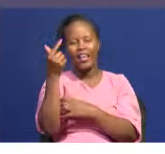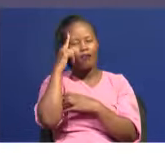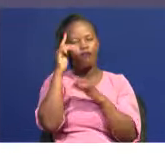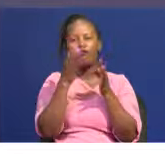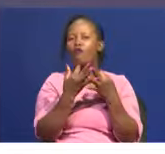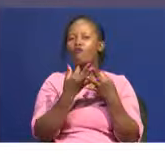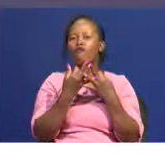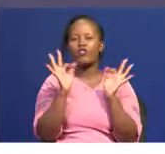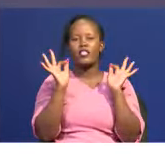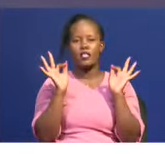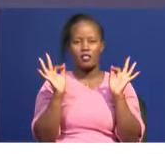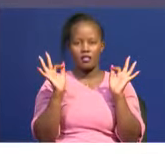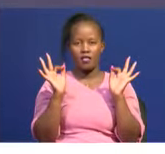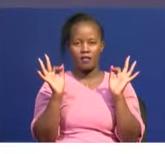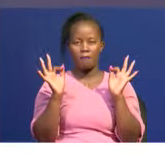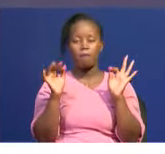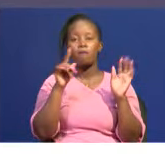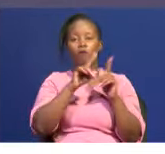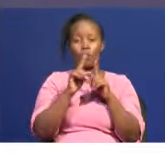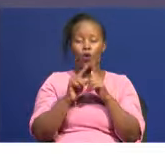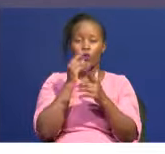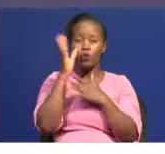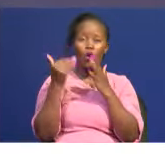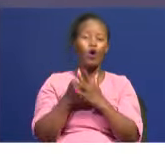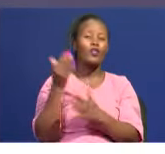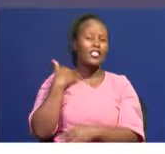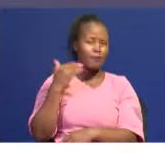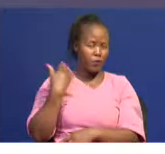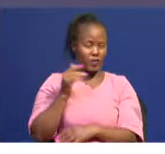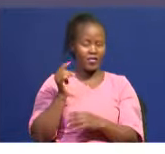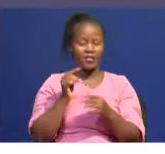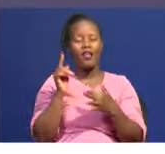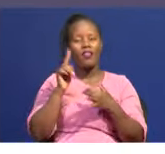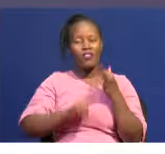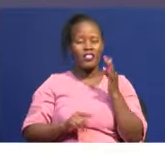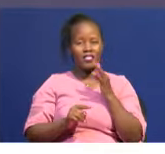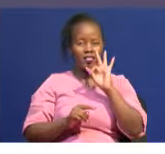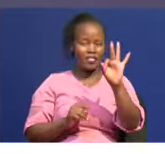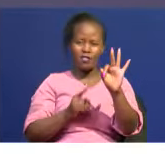charge. Na wakora wote mambo yao ni matatu.